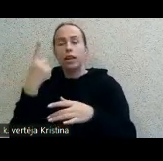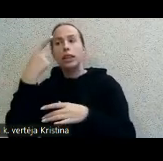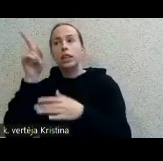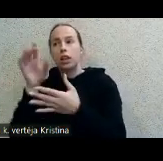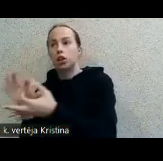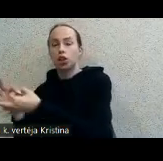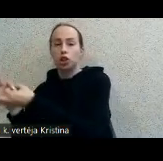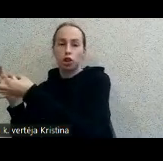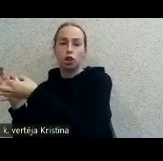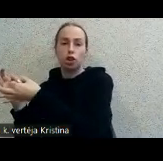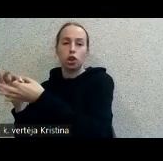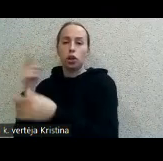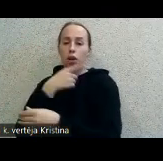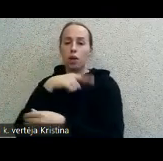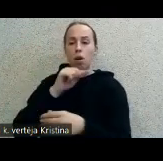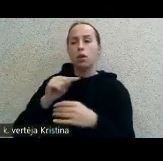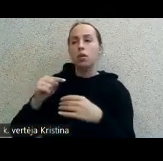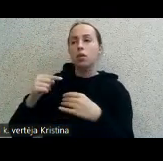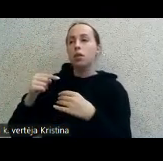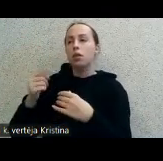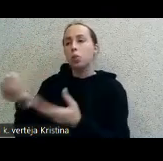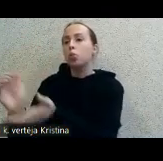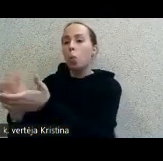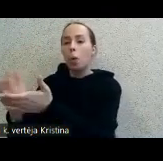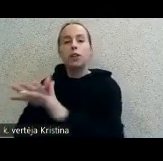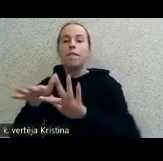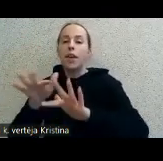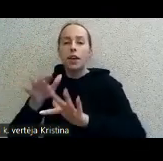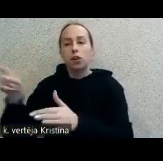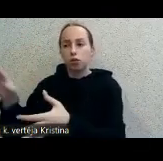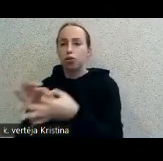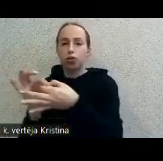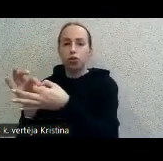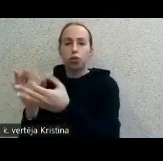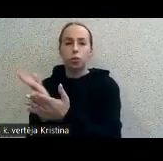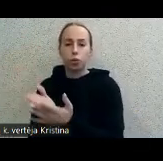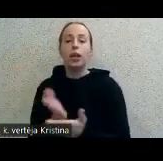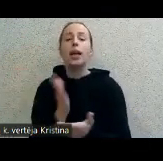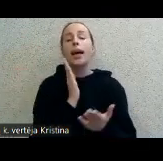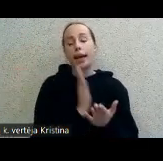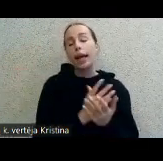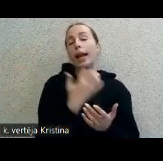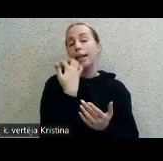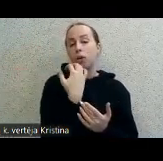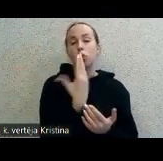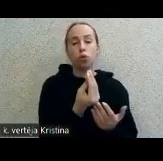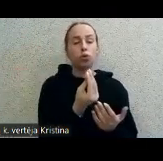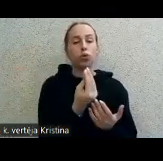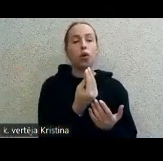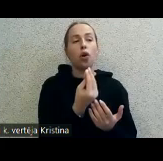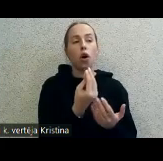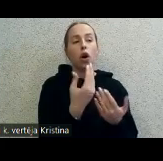kuriomis mes juos supažindiname. Taip yra nustatyti literatūros tekstai, pavyzdžiui, mano anglų kalbos pamokoje